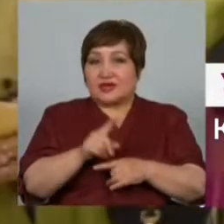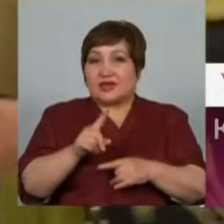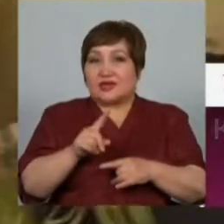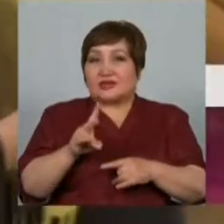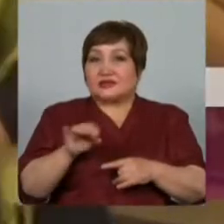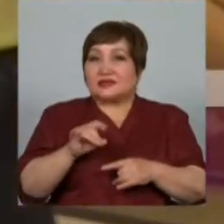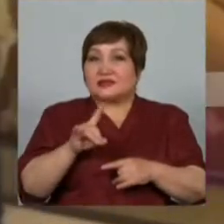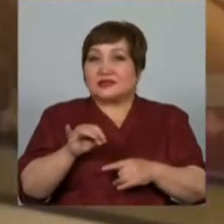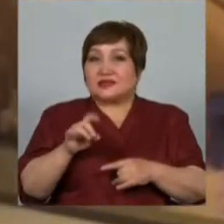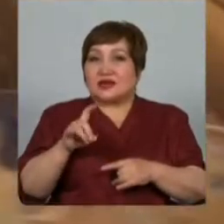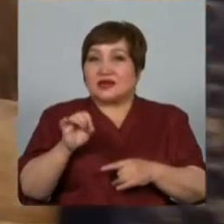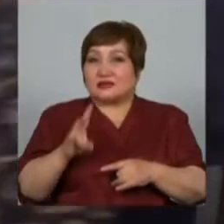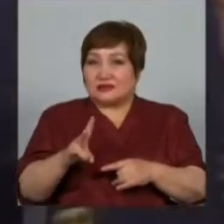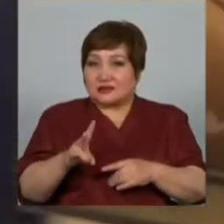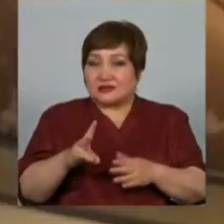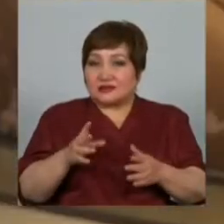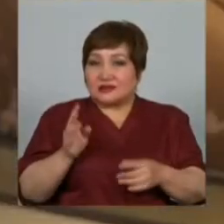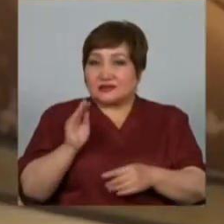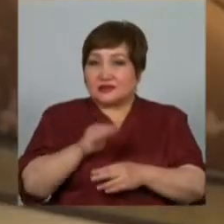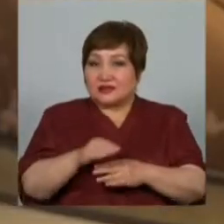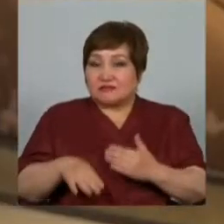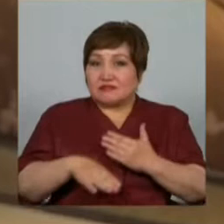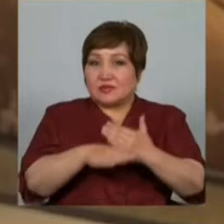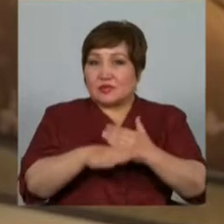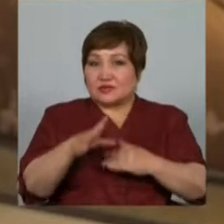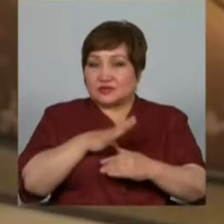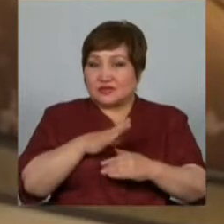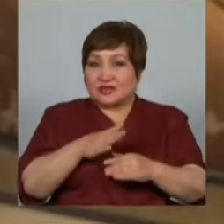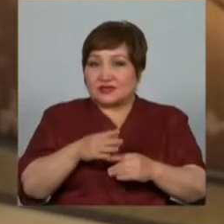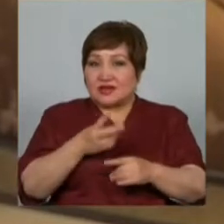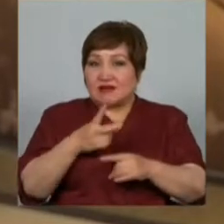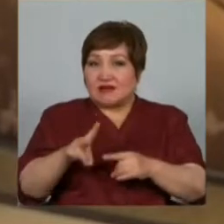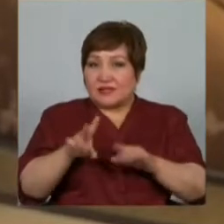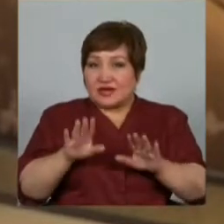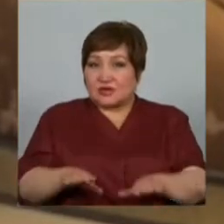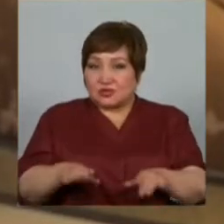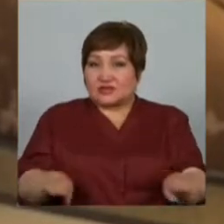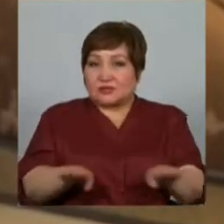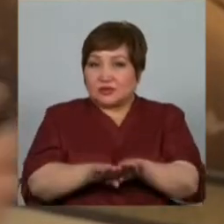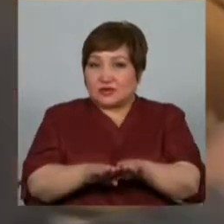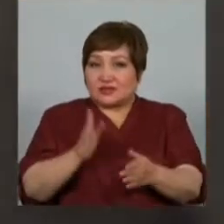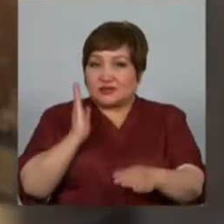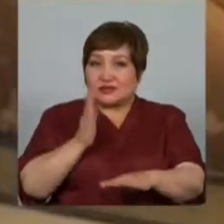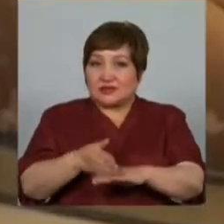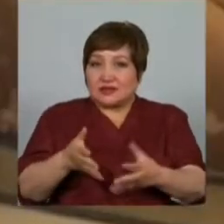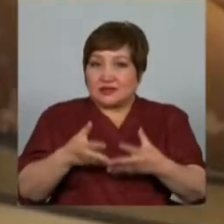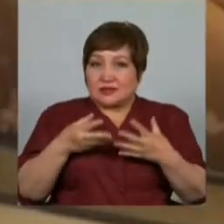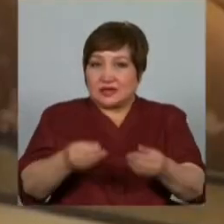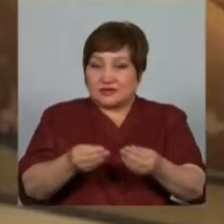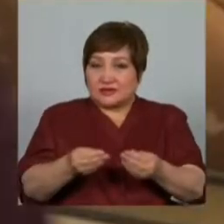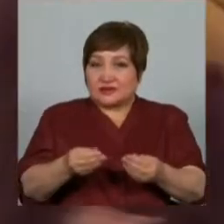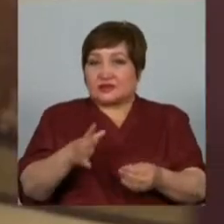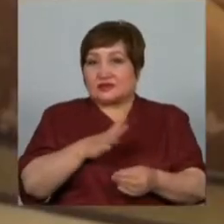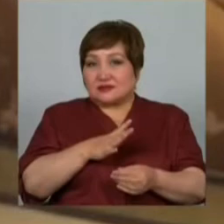кеудесін тосып, соны қорған болып қалуының өзі, полигонның жабылуына тікелей ықпал етіп, әсер етуінің өзі. Бұл